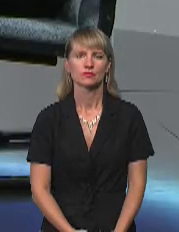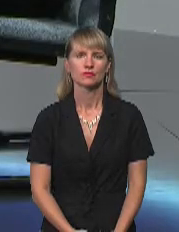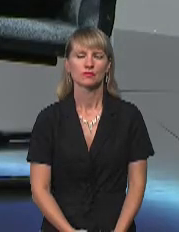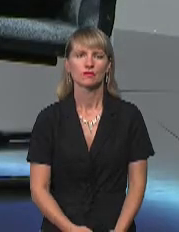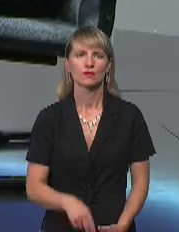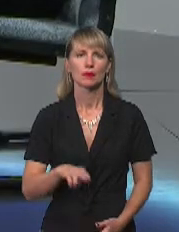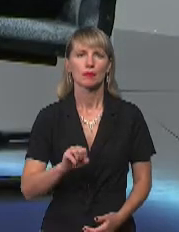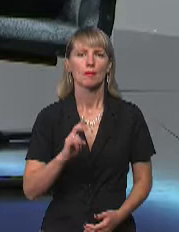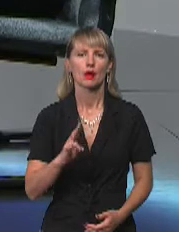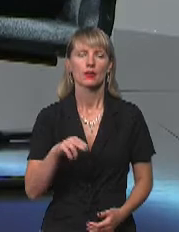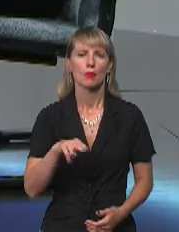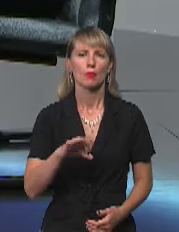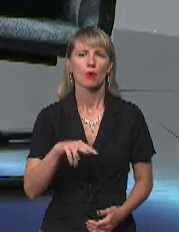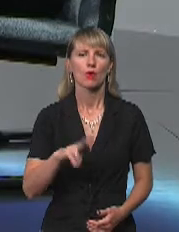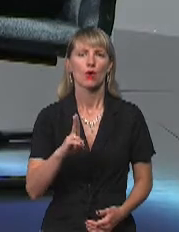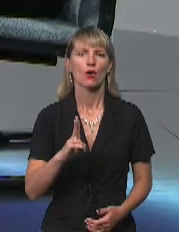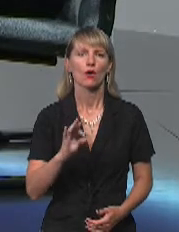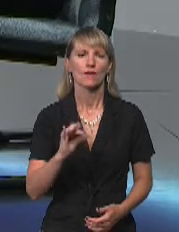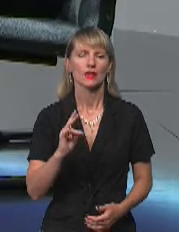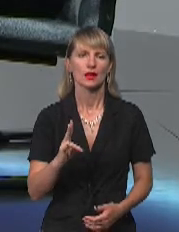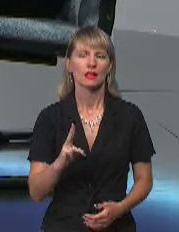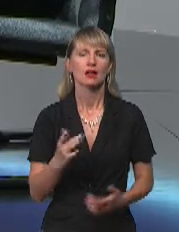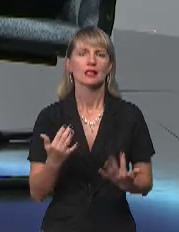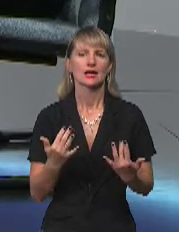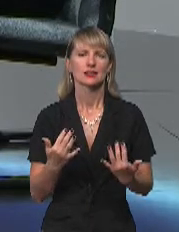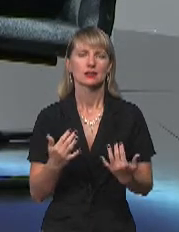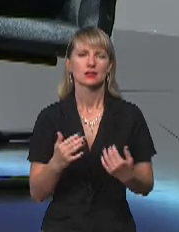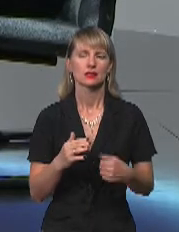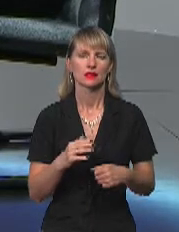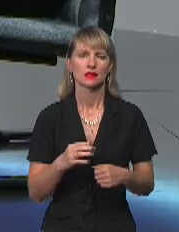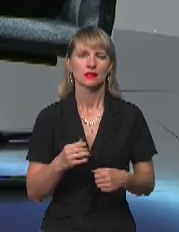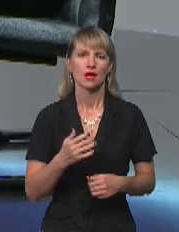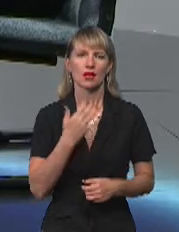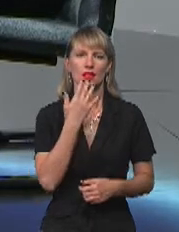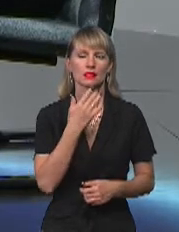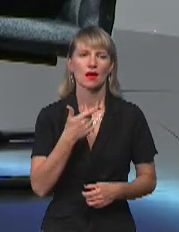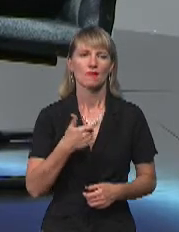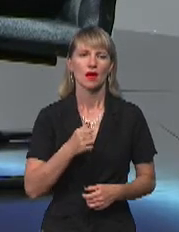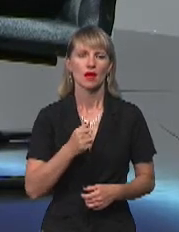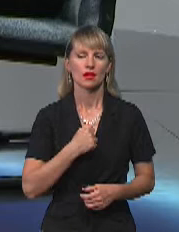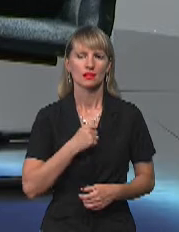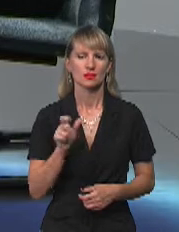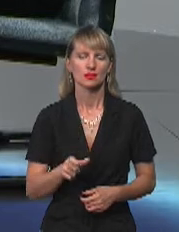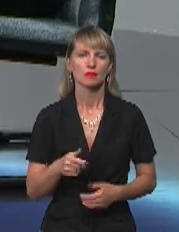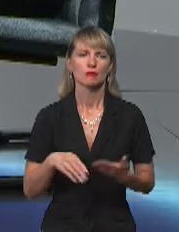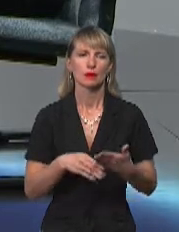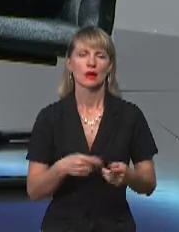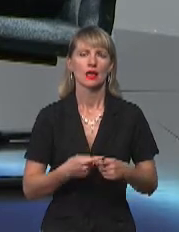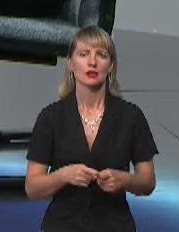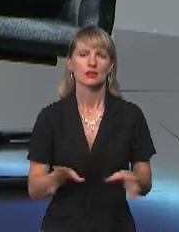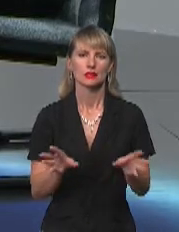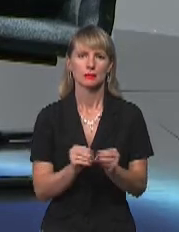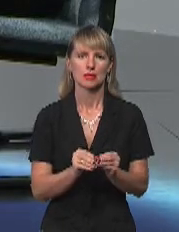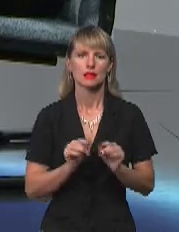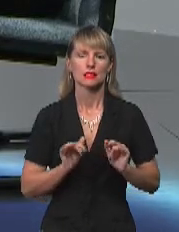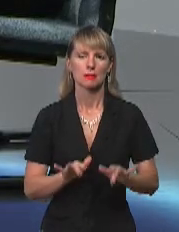Пан полковнику, як ви вважаєте, наскільки патрулі Національної гвардії України допомагають в роботі патрульної поліції Запоріжжя? Ну, я вважаю, що це спільна справа.